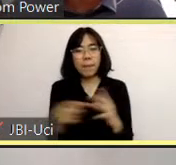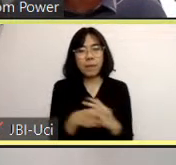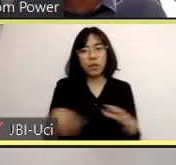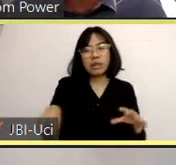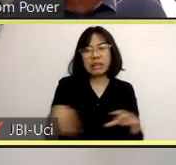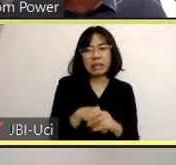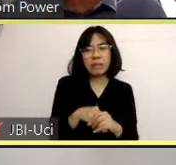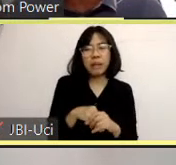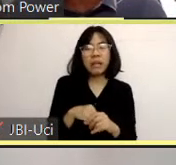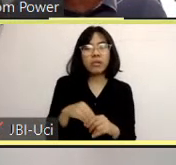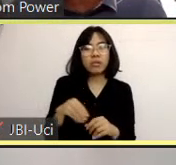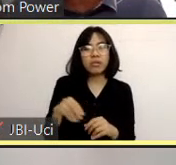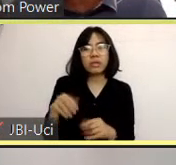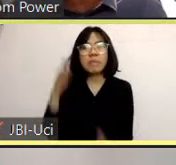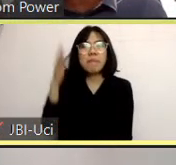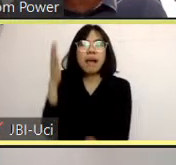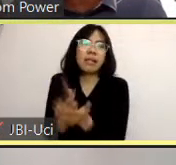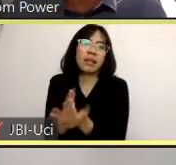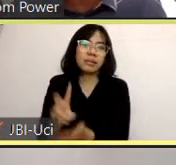dibatasi. Dan